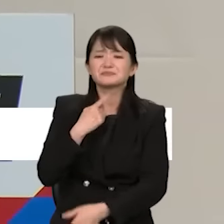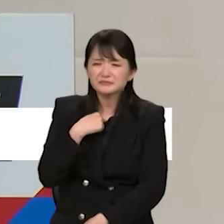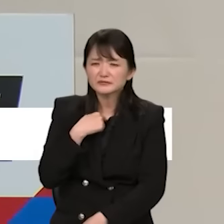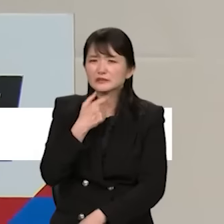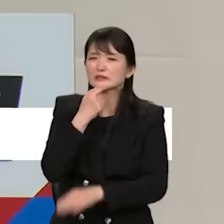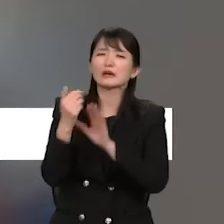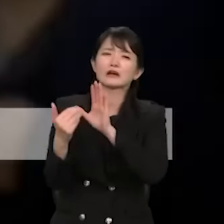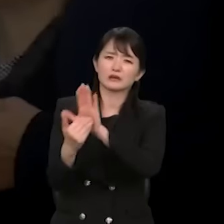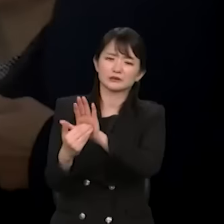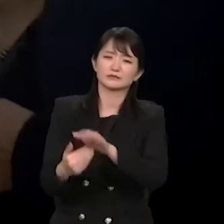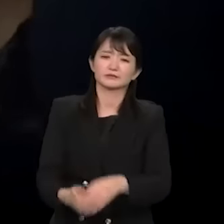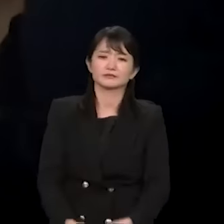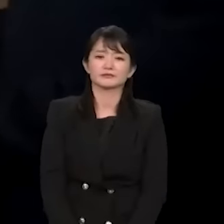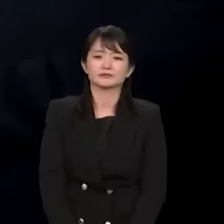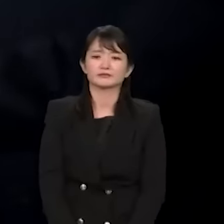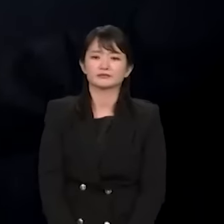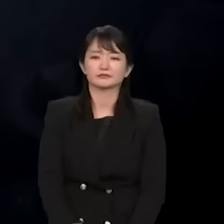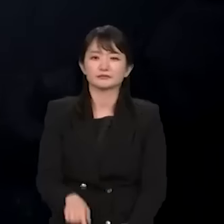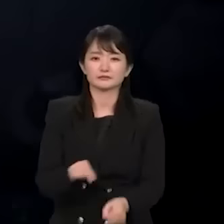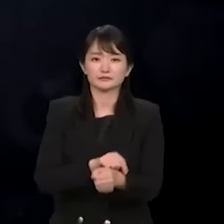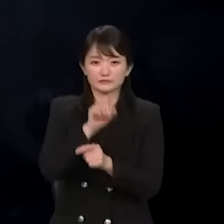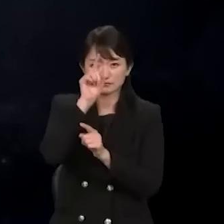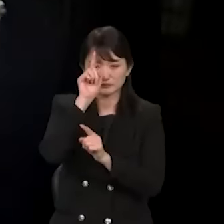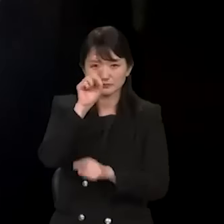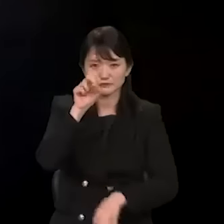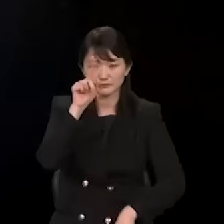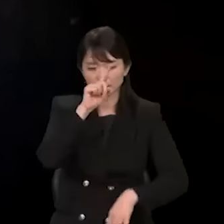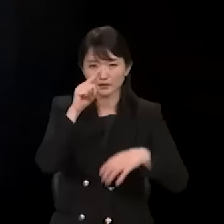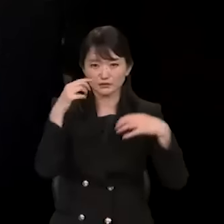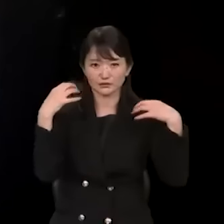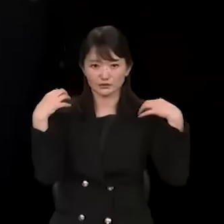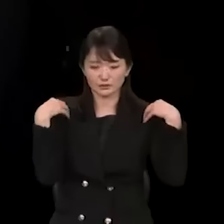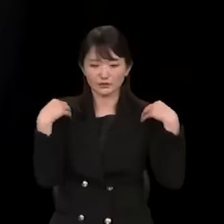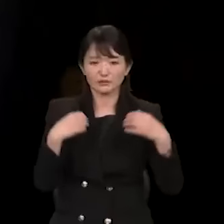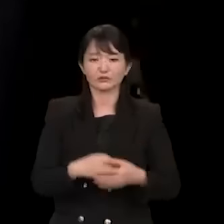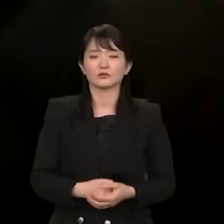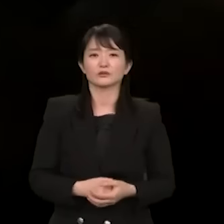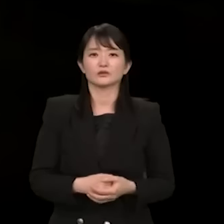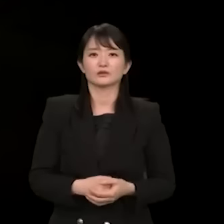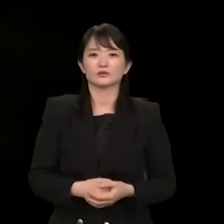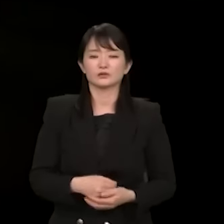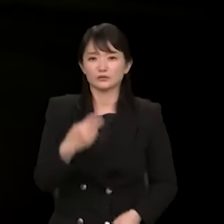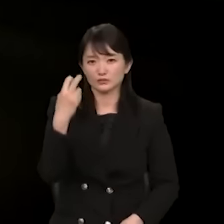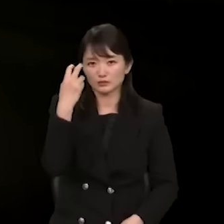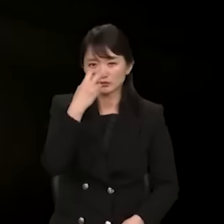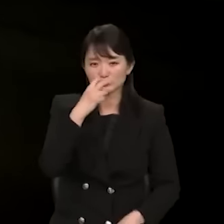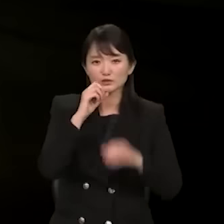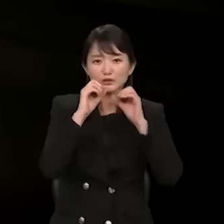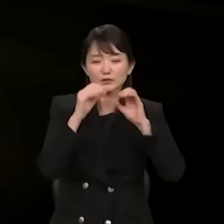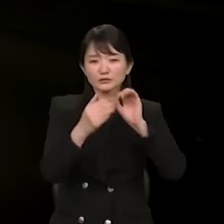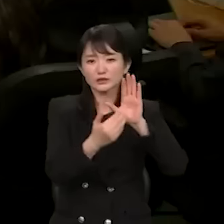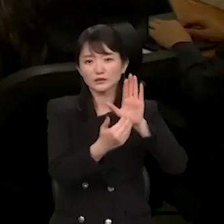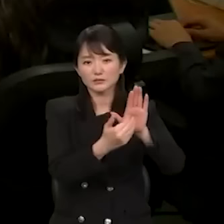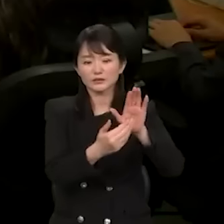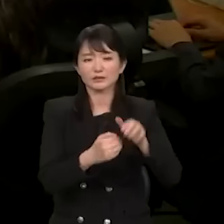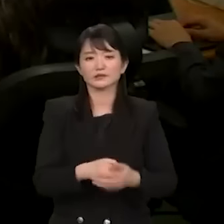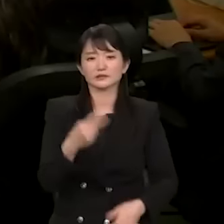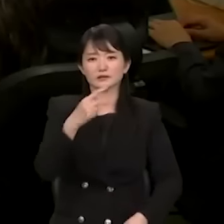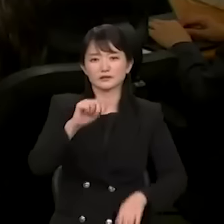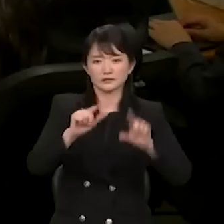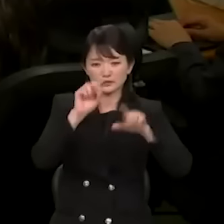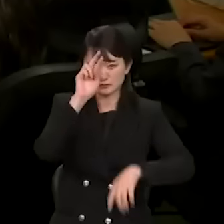겁니다. 특히 이명박 정부 국정원 댓글 사건 수사 방해를 폭로하면서 좌천됐다가 2016년